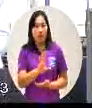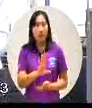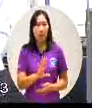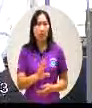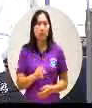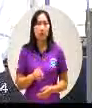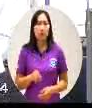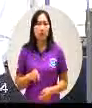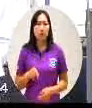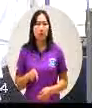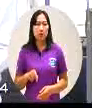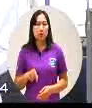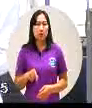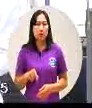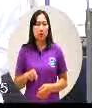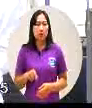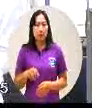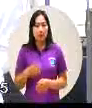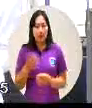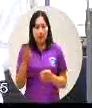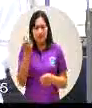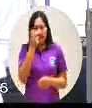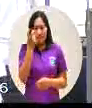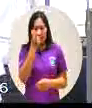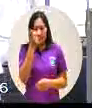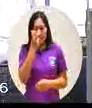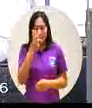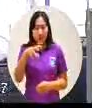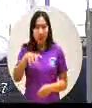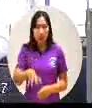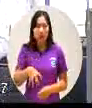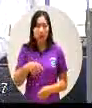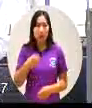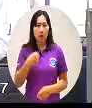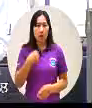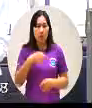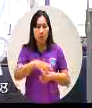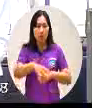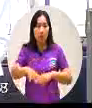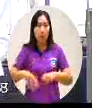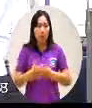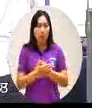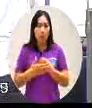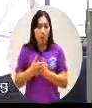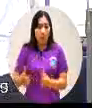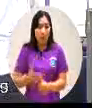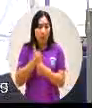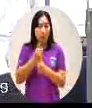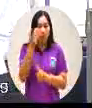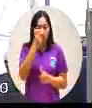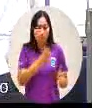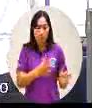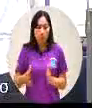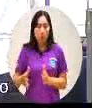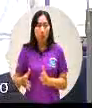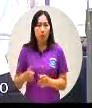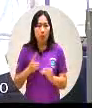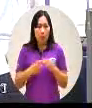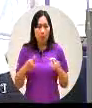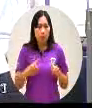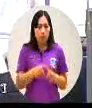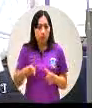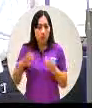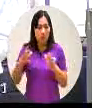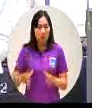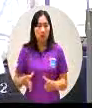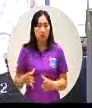就是说这个空品测站哈，除了本局跟环保署之外哈，那管理中心他也有设三个空品测